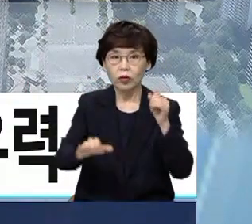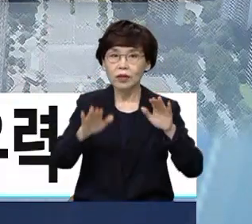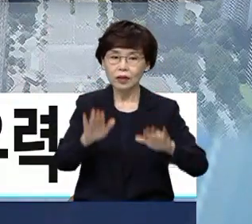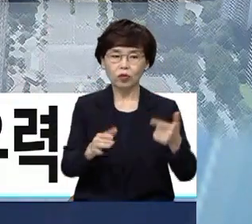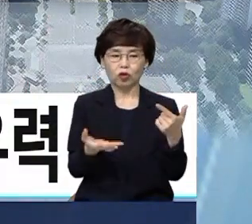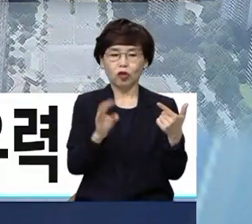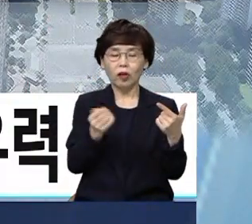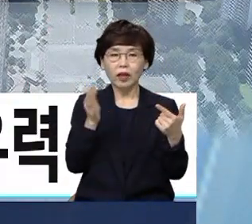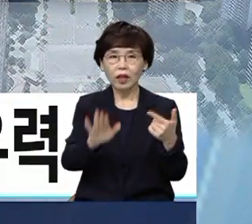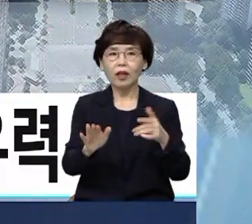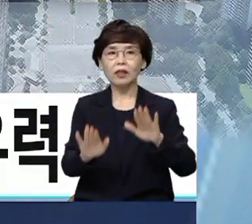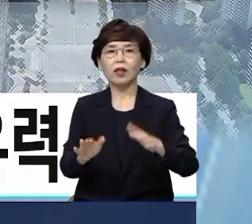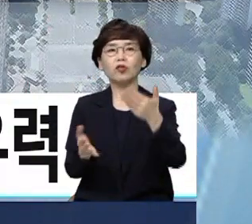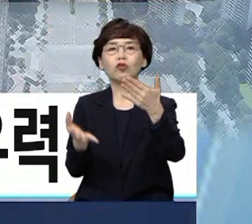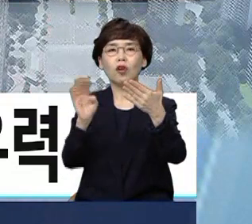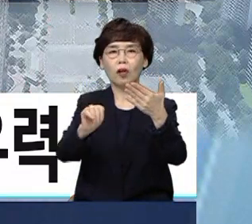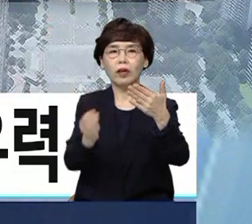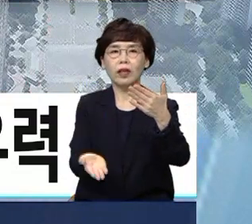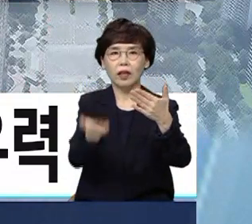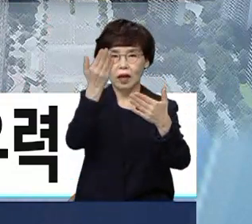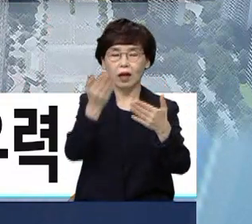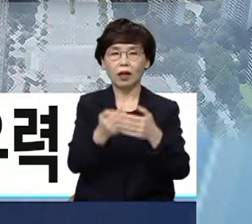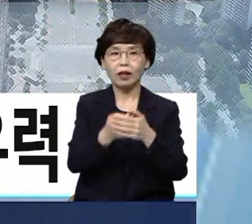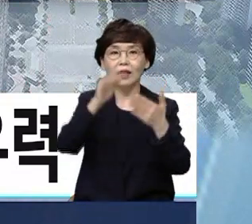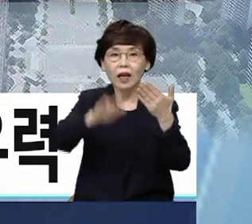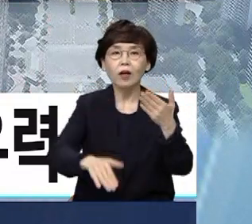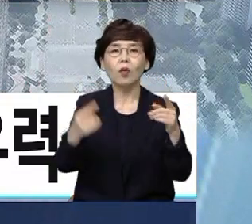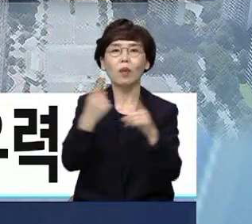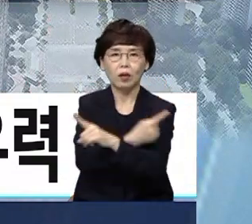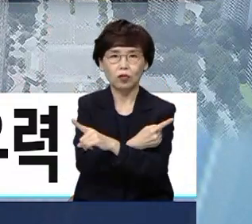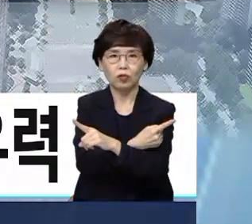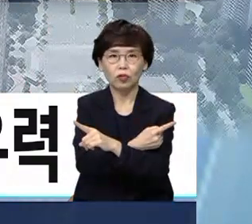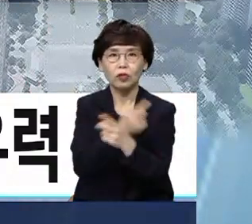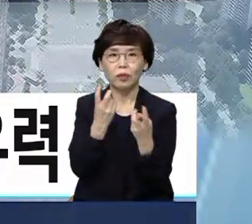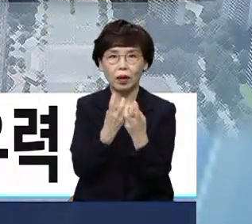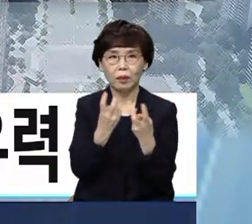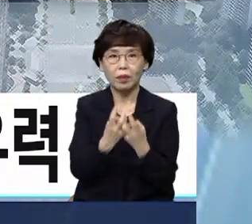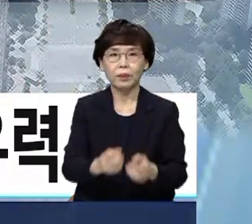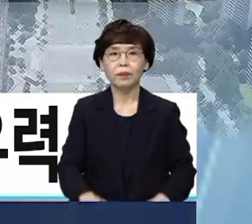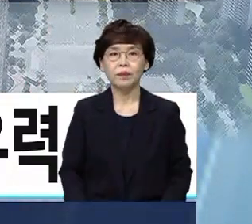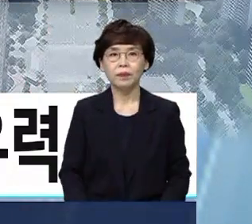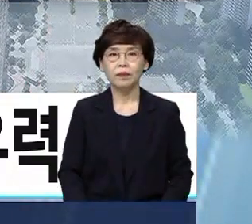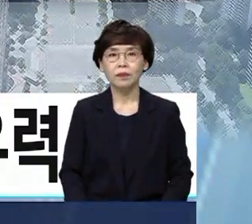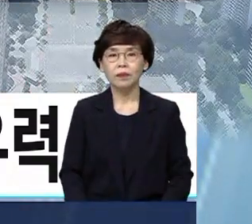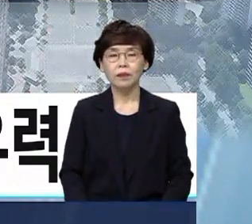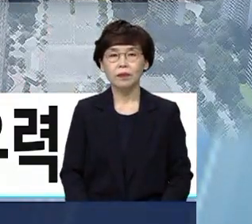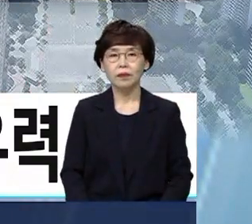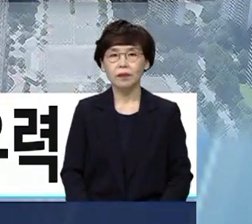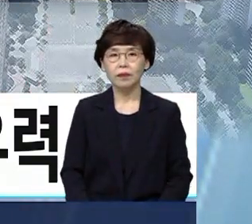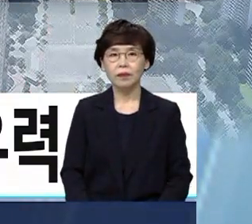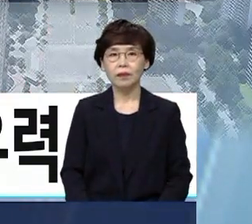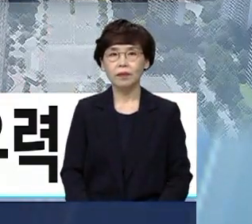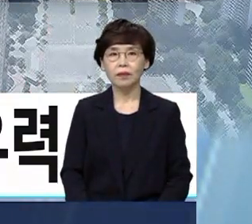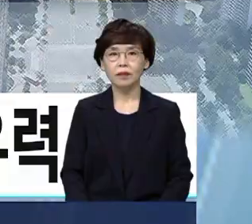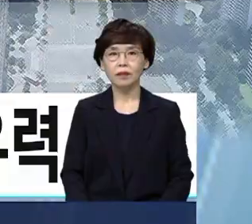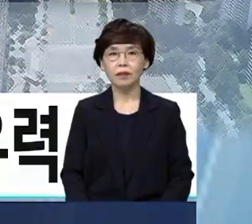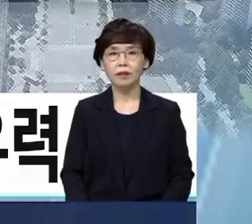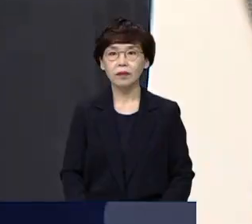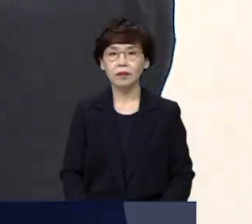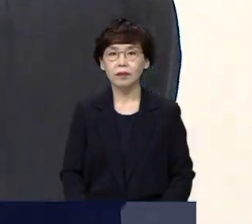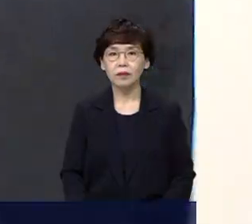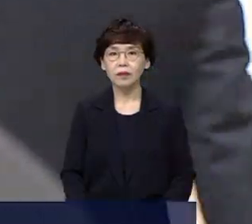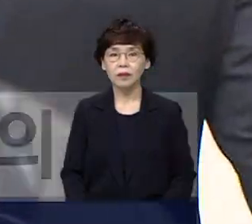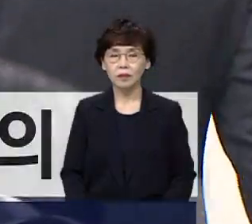원에서 9억 원 이하로 상향 조정하는 방안이 유력한 것으로 알려졌습니다. 강청만 기자가 보도합니다.